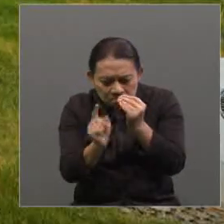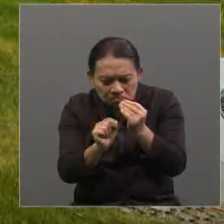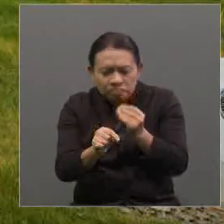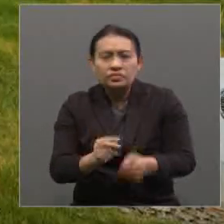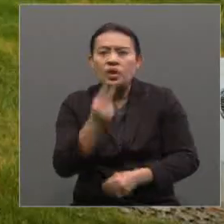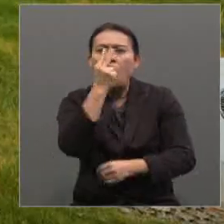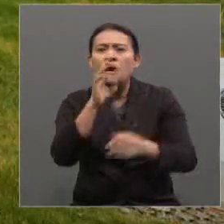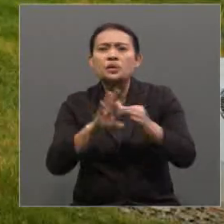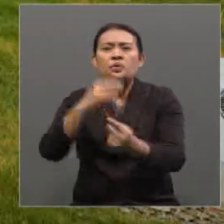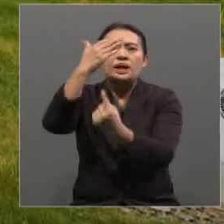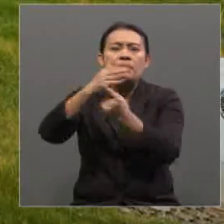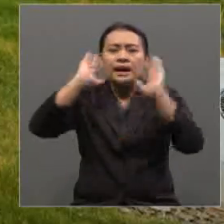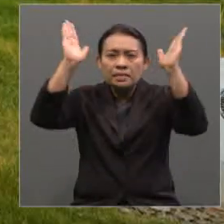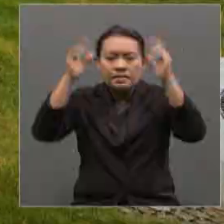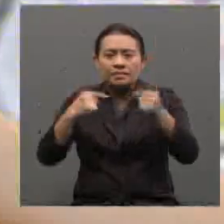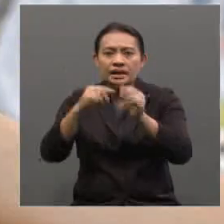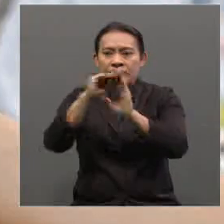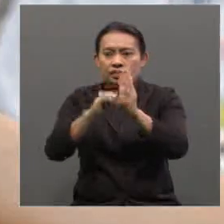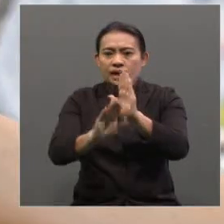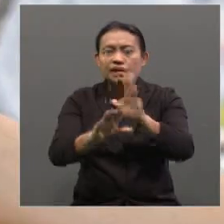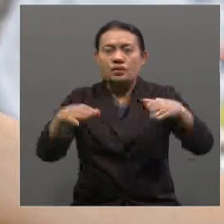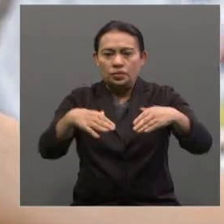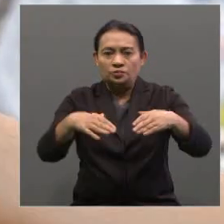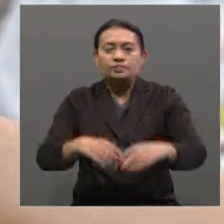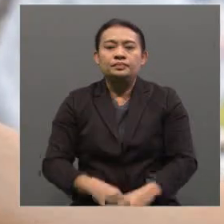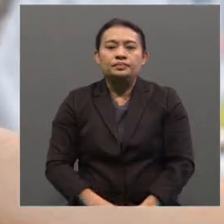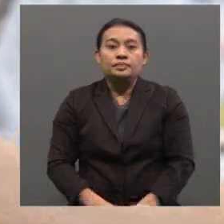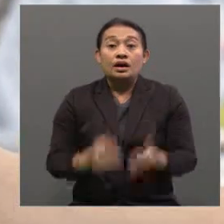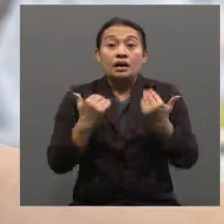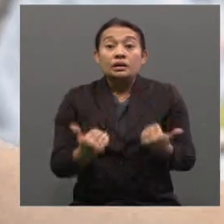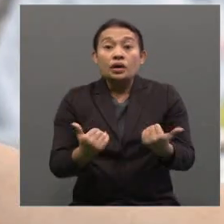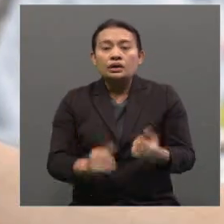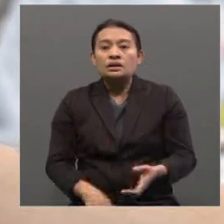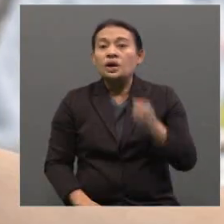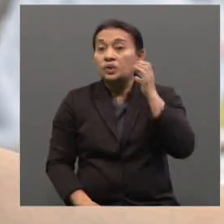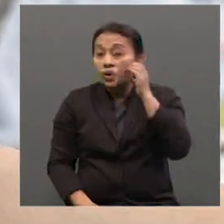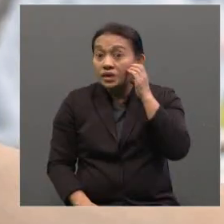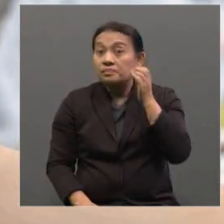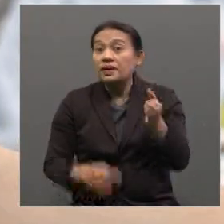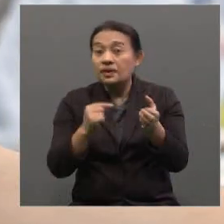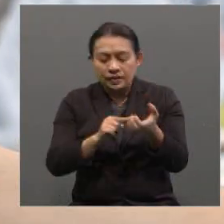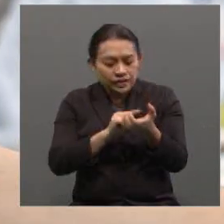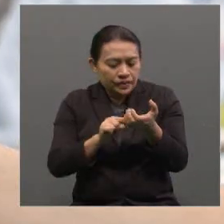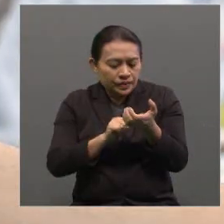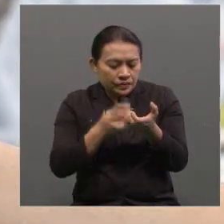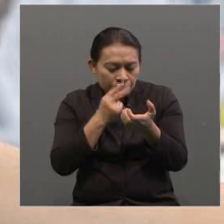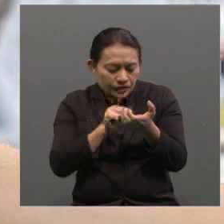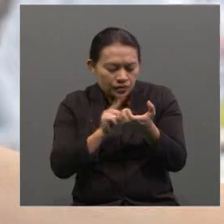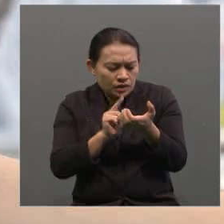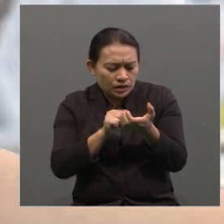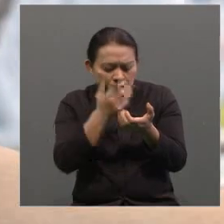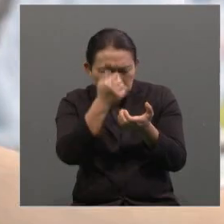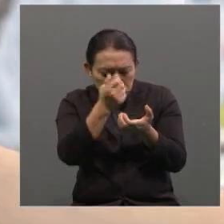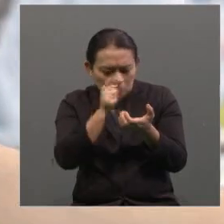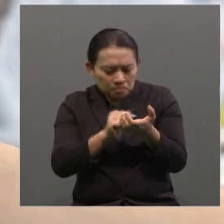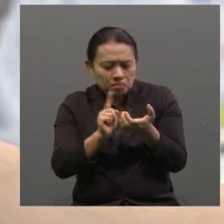ายหาเสียงแล้วก็ดูจากนโยบายพรรคที่ว่ามันเดี๋ยวนี้เราก็ใช้โทรศัพท์อะไรแบบนี้ครับก็เราก็เลื่อนดูว่าพรรคไหนที่ว่าน่าสนใ